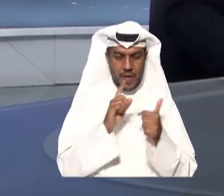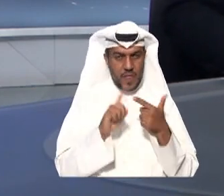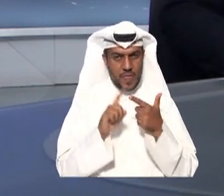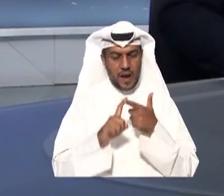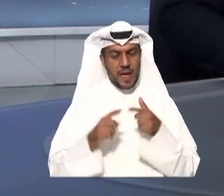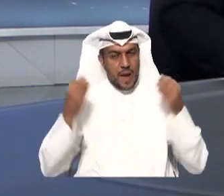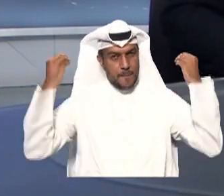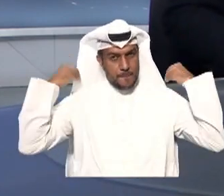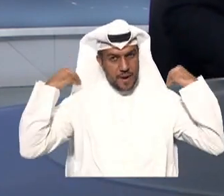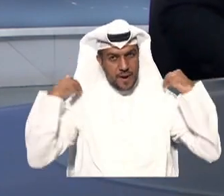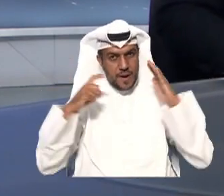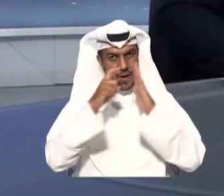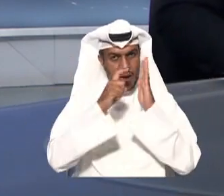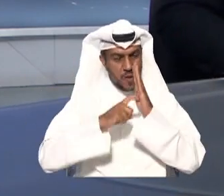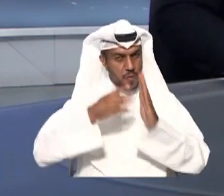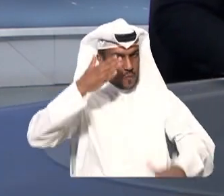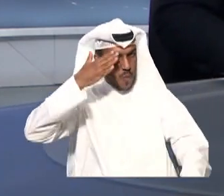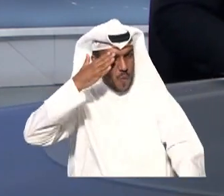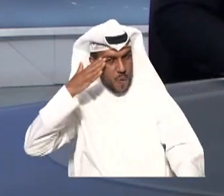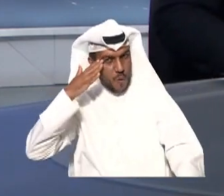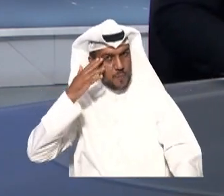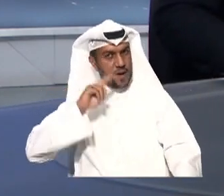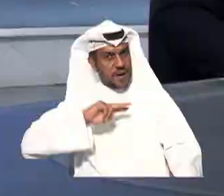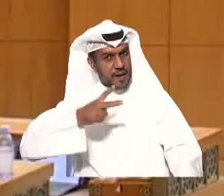بالرياضة والاحتراف والاستثمار الرياضي.